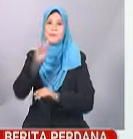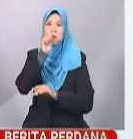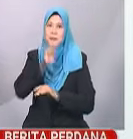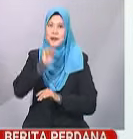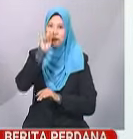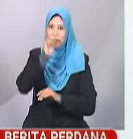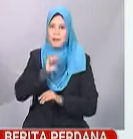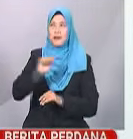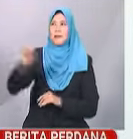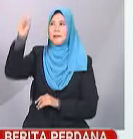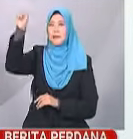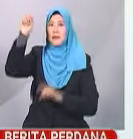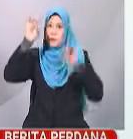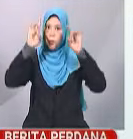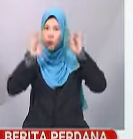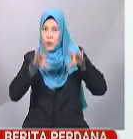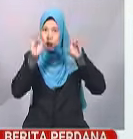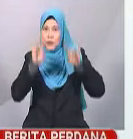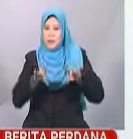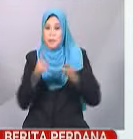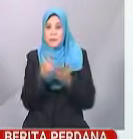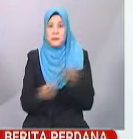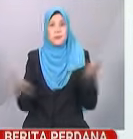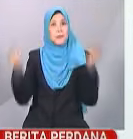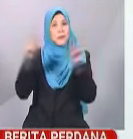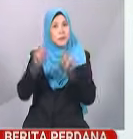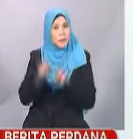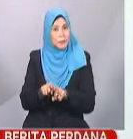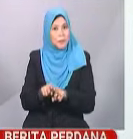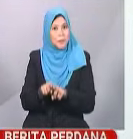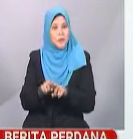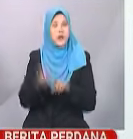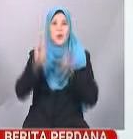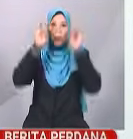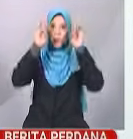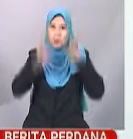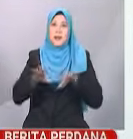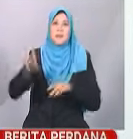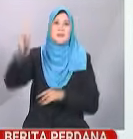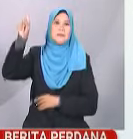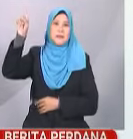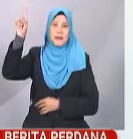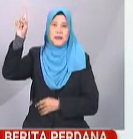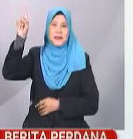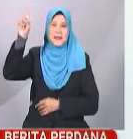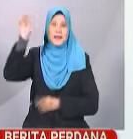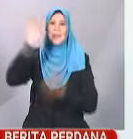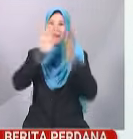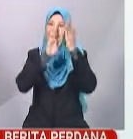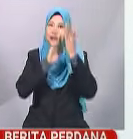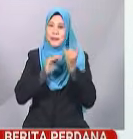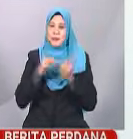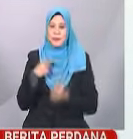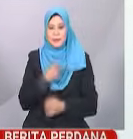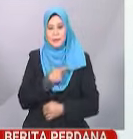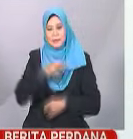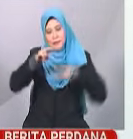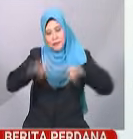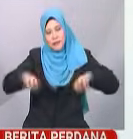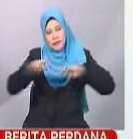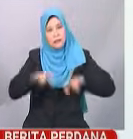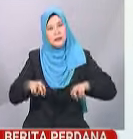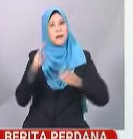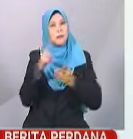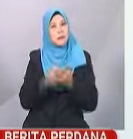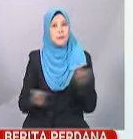ada hikmah di sebalik apa yang sedang berlaku. Ini juga merupakan satu ujian yang diharapkan kita semua muhasabah atas apa yang